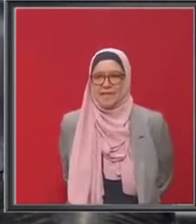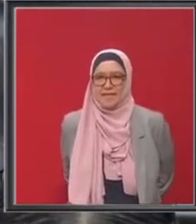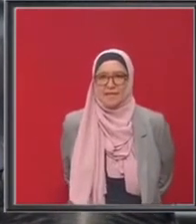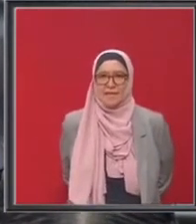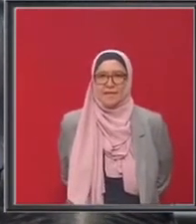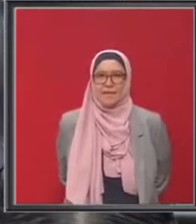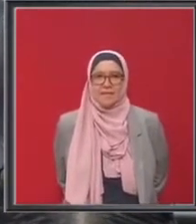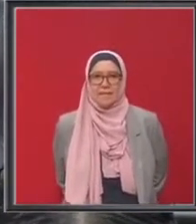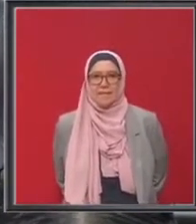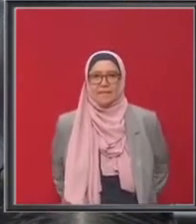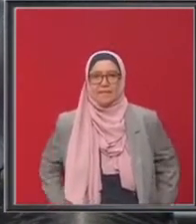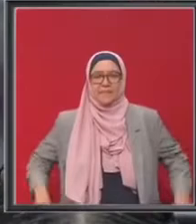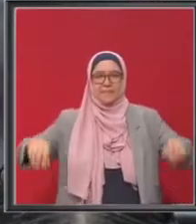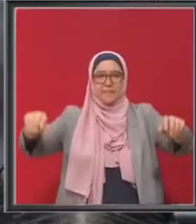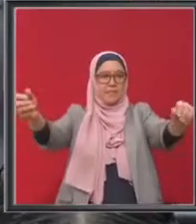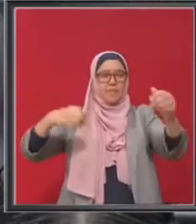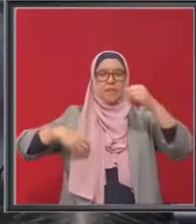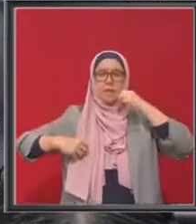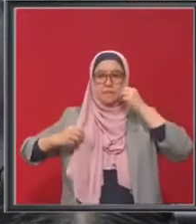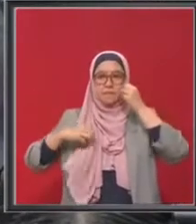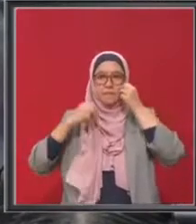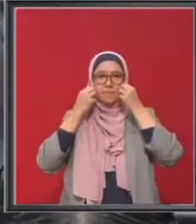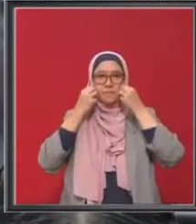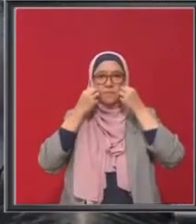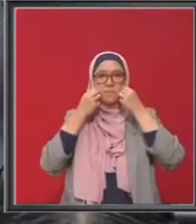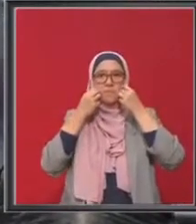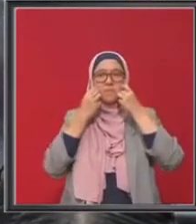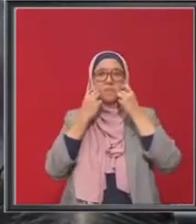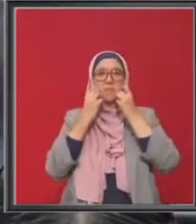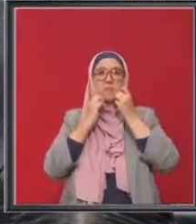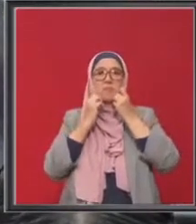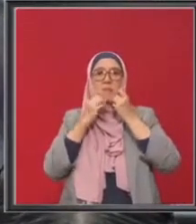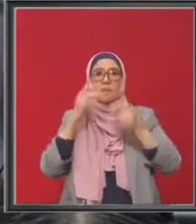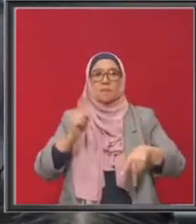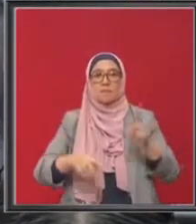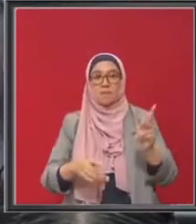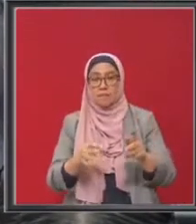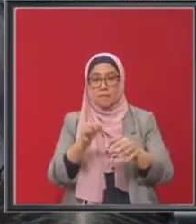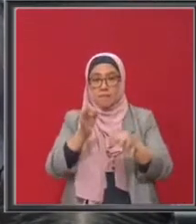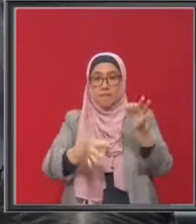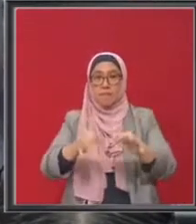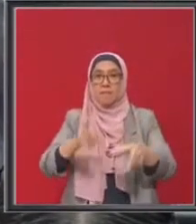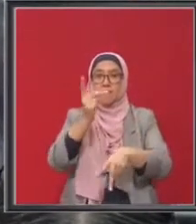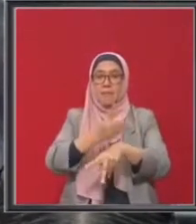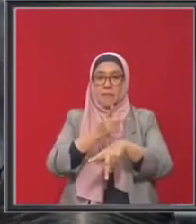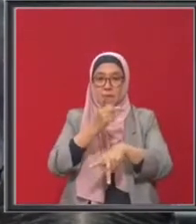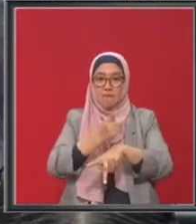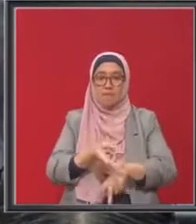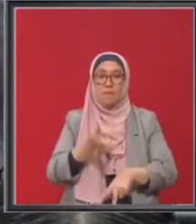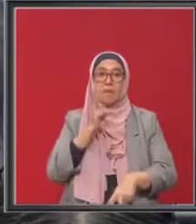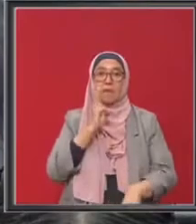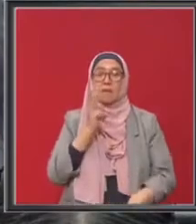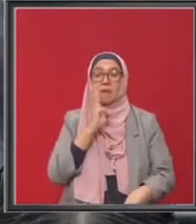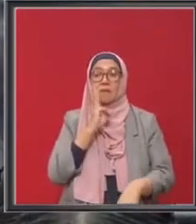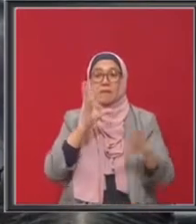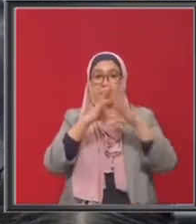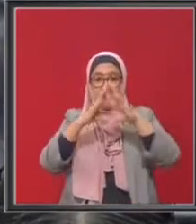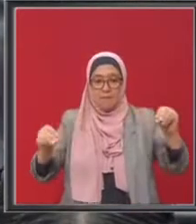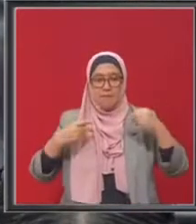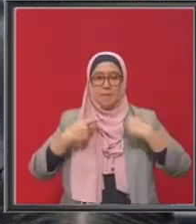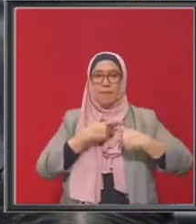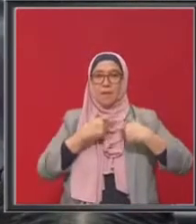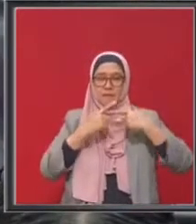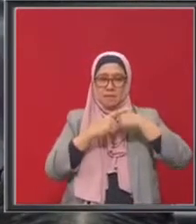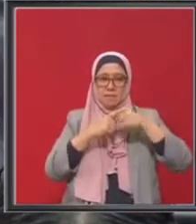Ciai habis rhizoma Jin Kita habis kita masih ada alternatif dimana kita ada satu takungan tab untuk